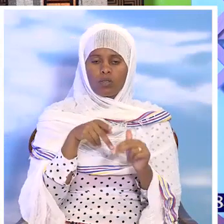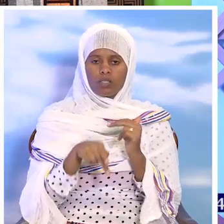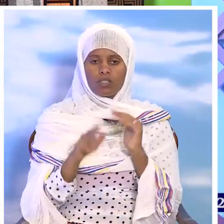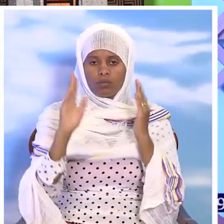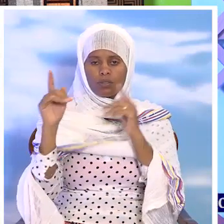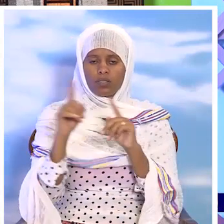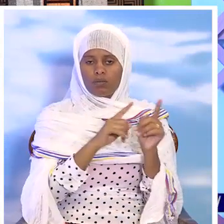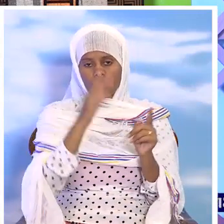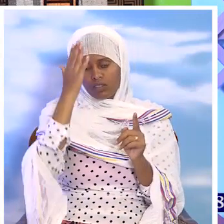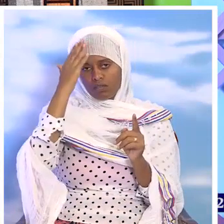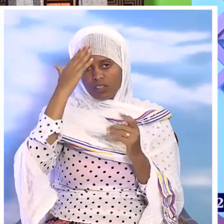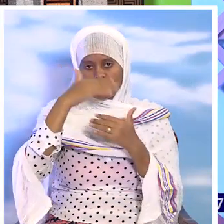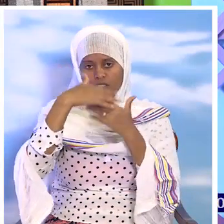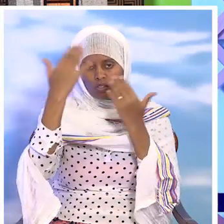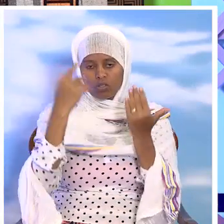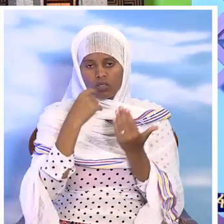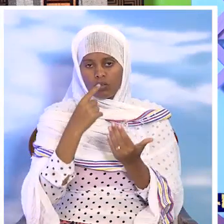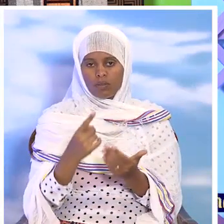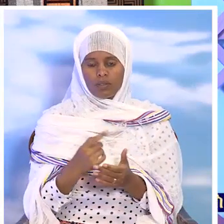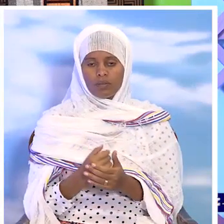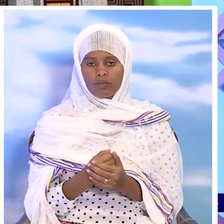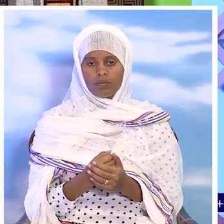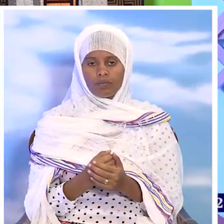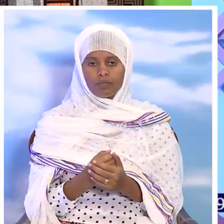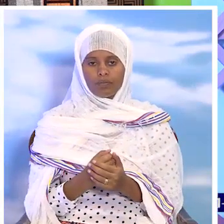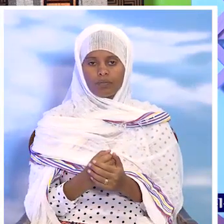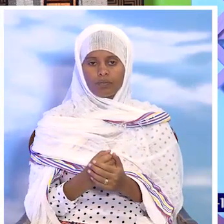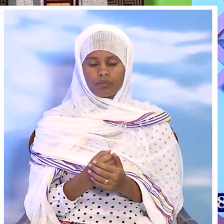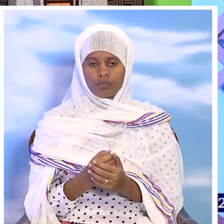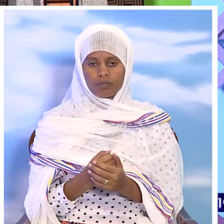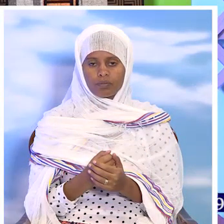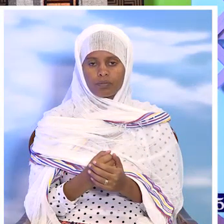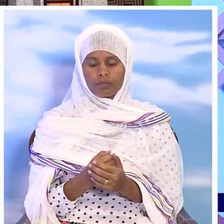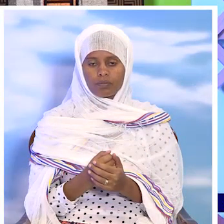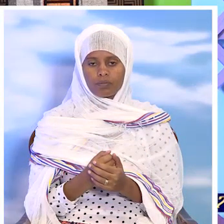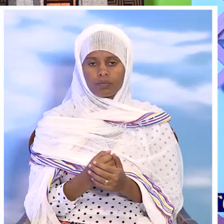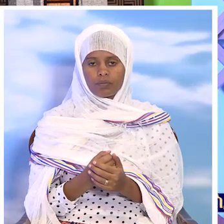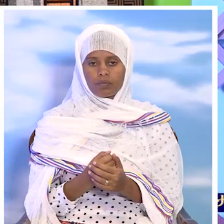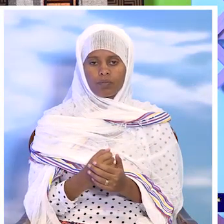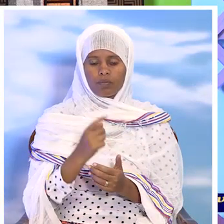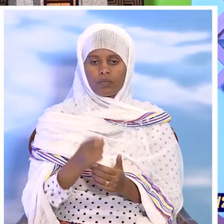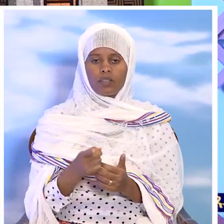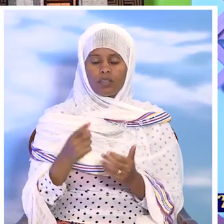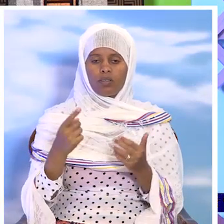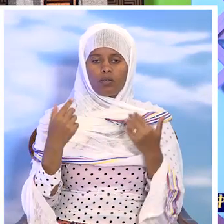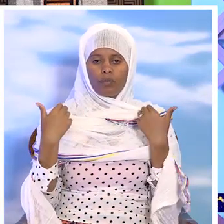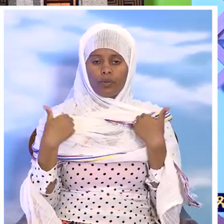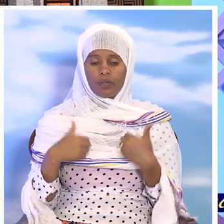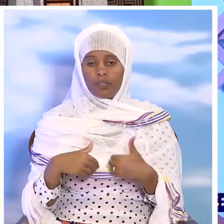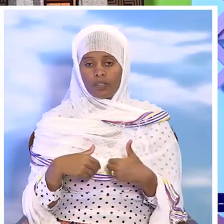ፍልጠት ተገልፀሉ ይብል ትርጓም እዩ ማለት እዩ። እቲ ኣብ ሞትን እቲ ኣብ ሞትን